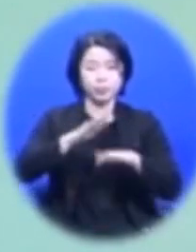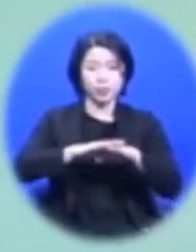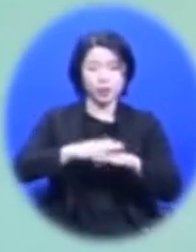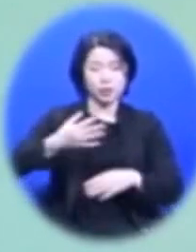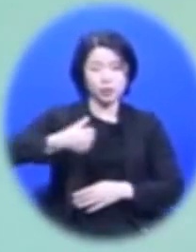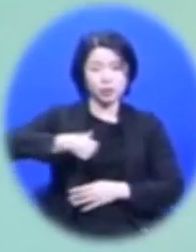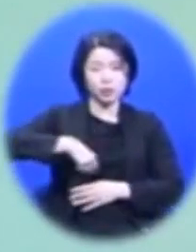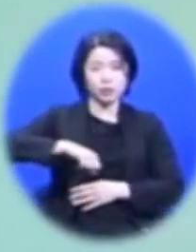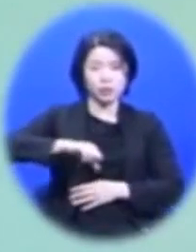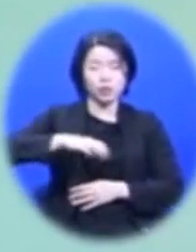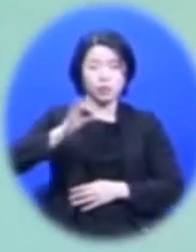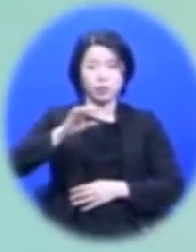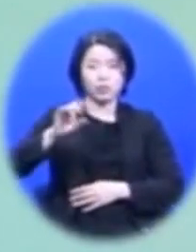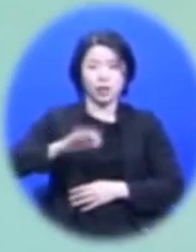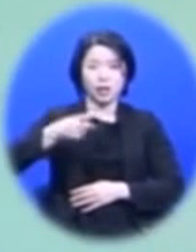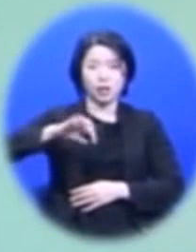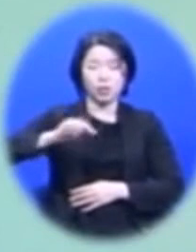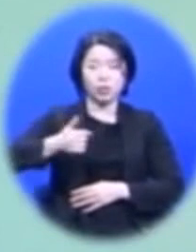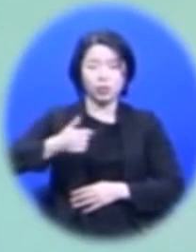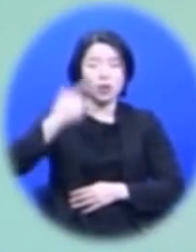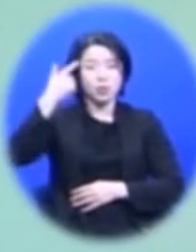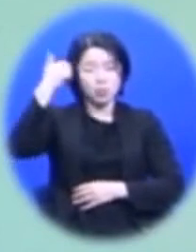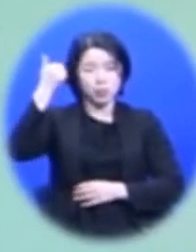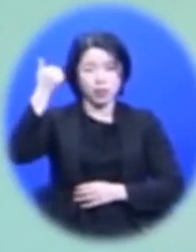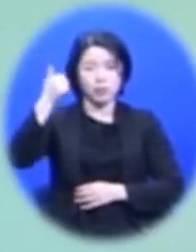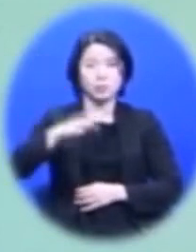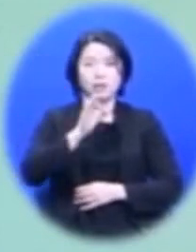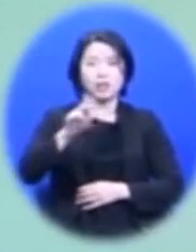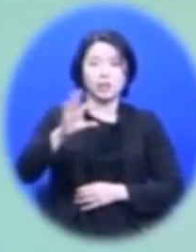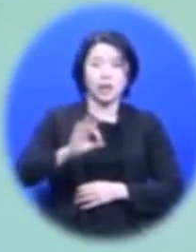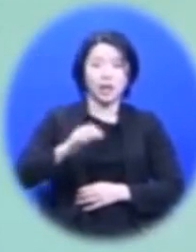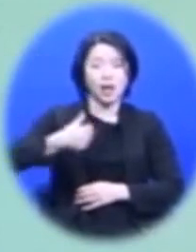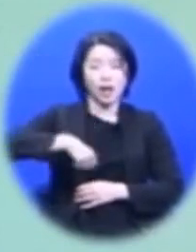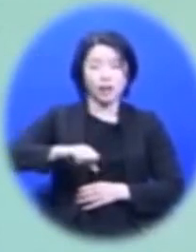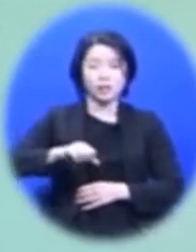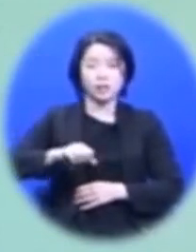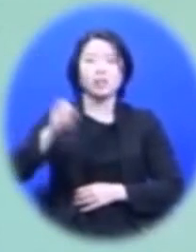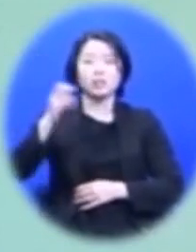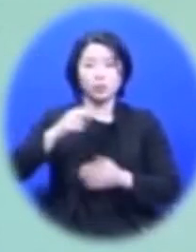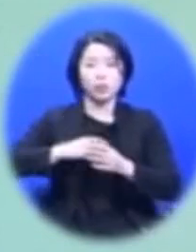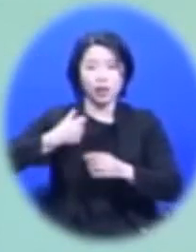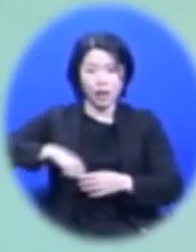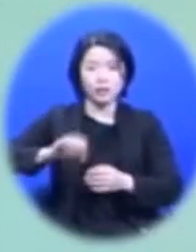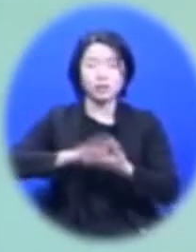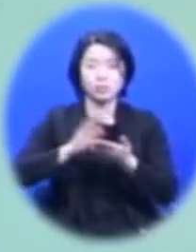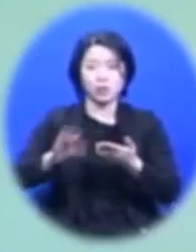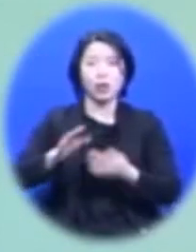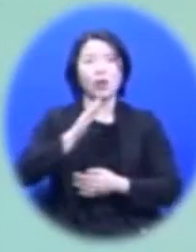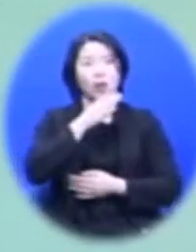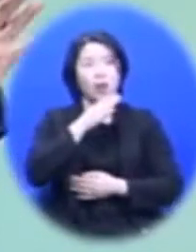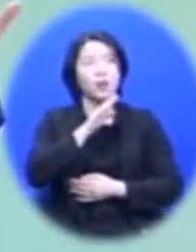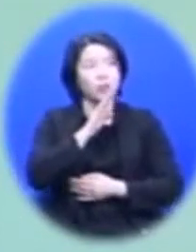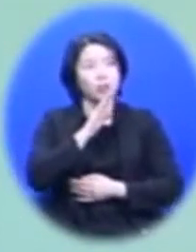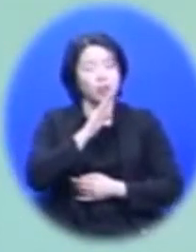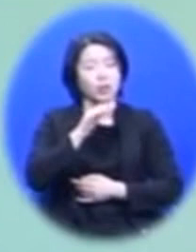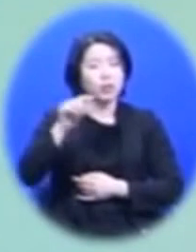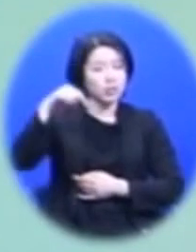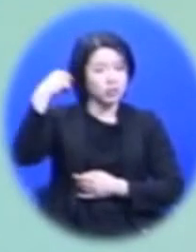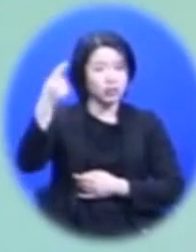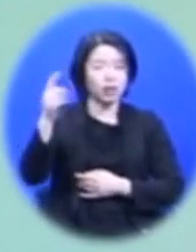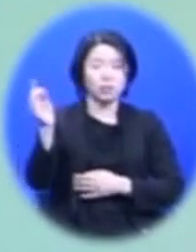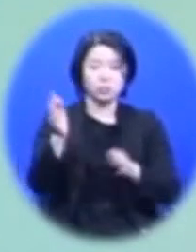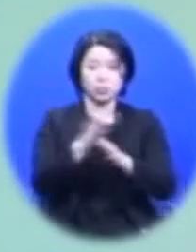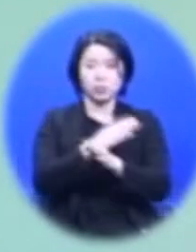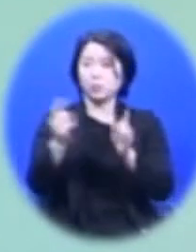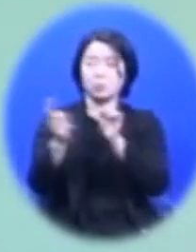목사님 양아들의 아들입니다. 처음에는 아 그러세요 이러고는 그 다음부터는 만나려고도 안 하고